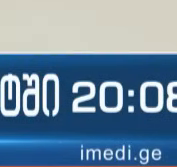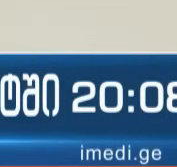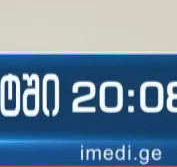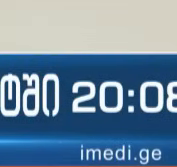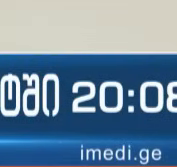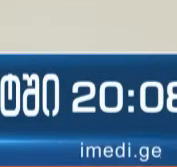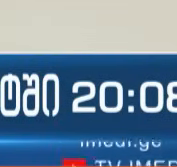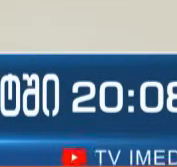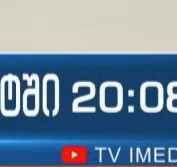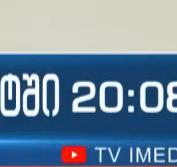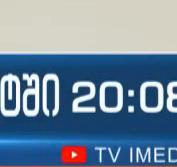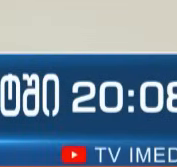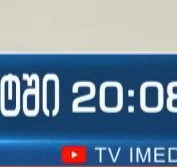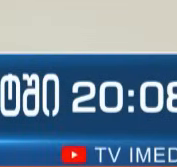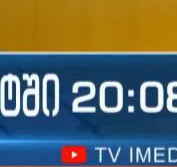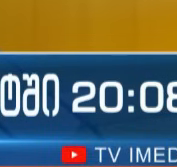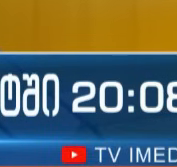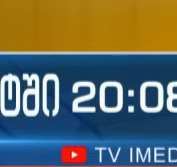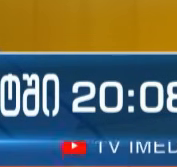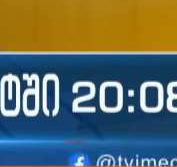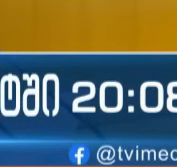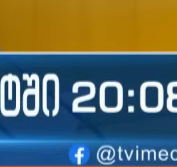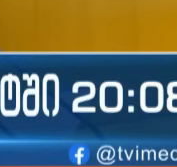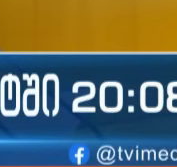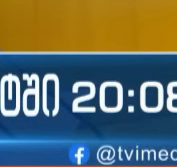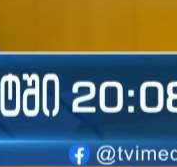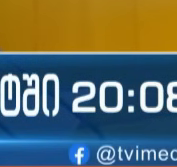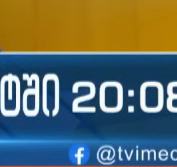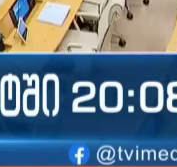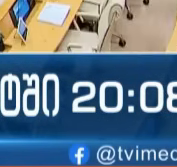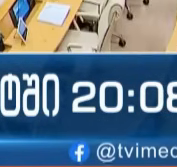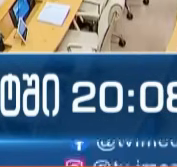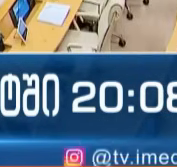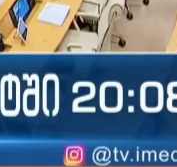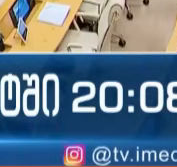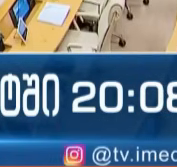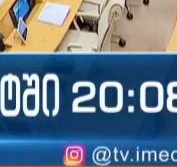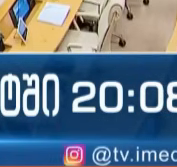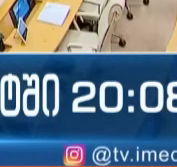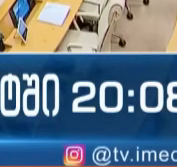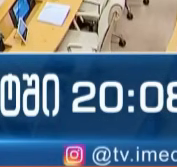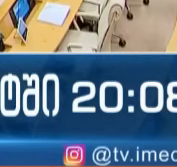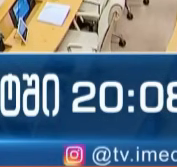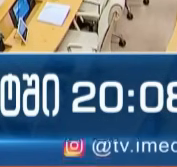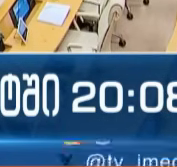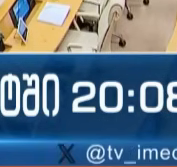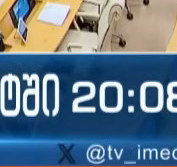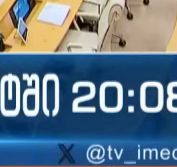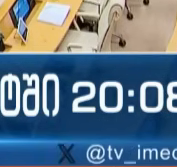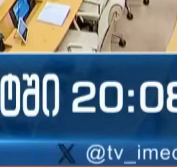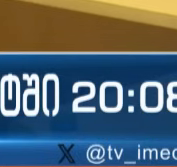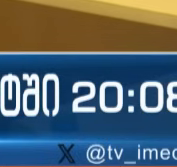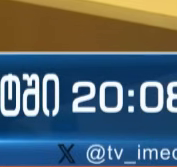და ღვაწლზე ამახვილებენ ყურადღებას რაც შეეხება ოპოზიციას როგორც უკვე გითხარით ამ წუთებში დარბაზში მხოლოდ